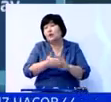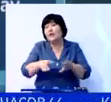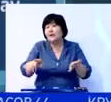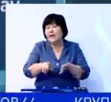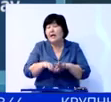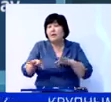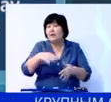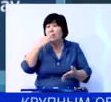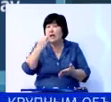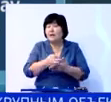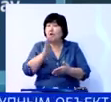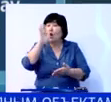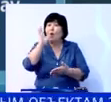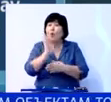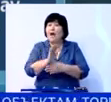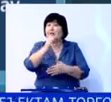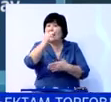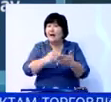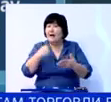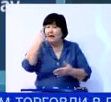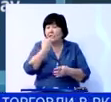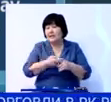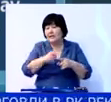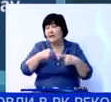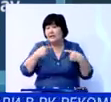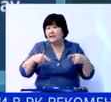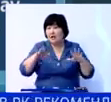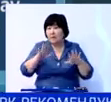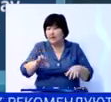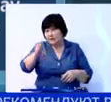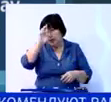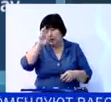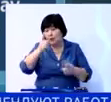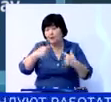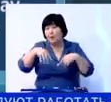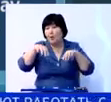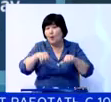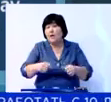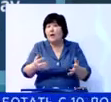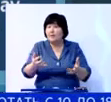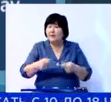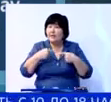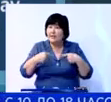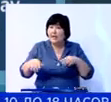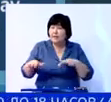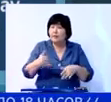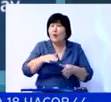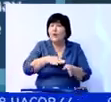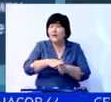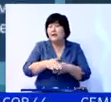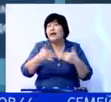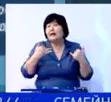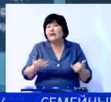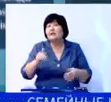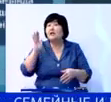мер ответственности указанных лиц. Совместно с центральными и местными государственными органами принять иные меры по реализации